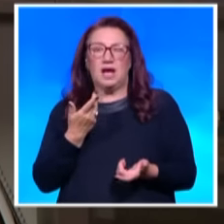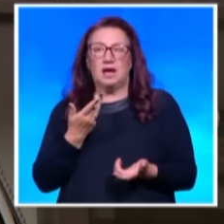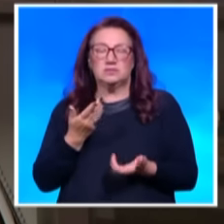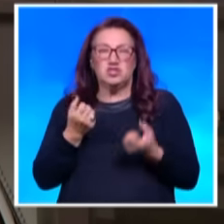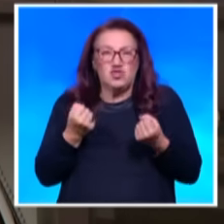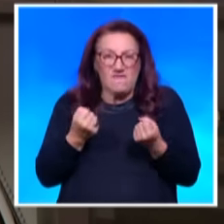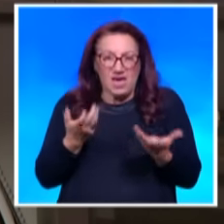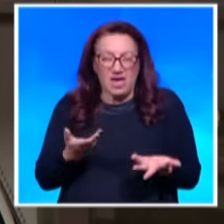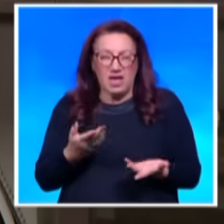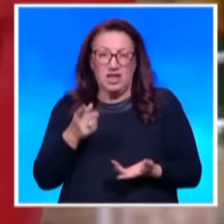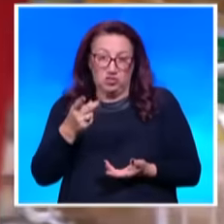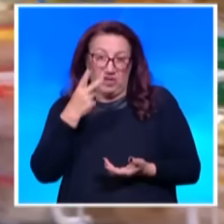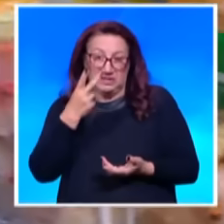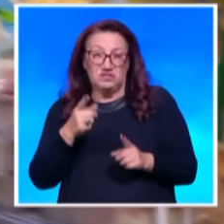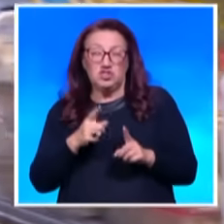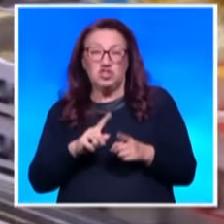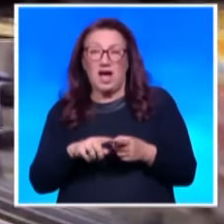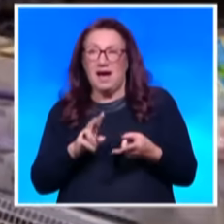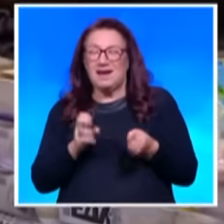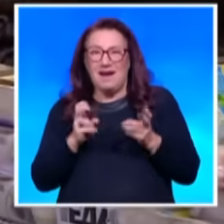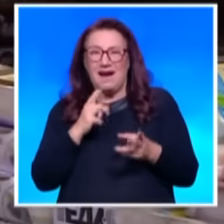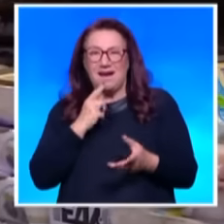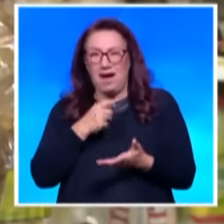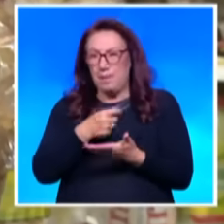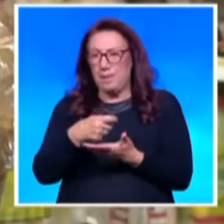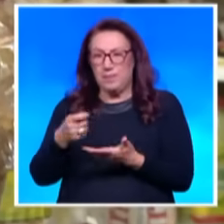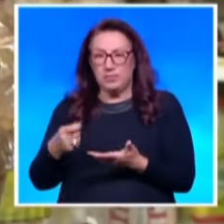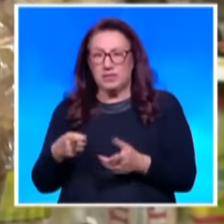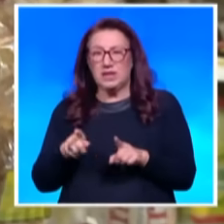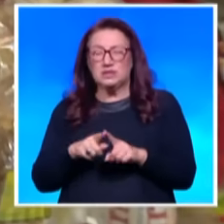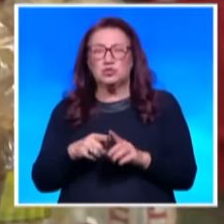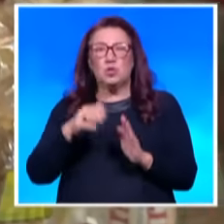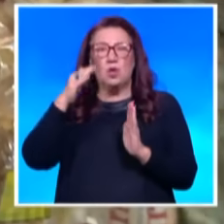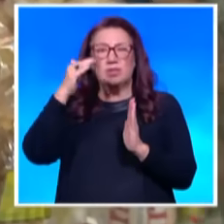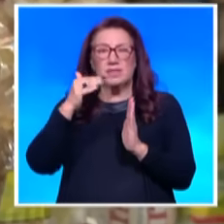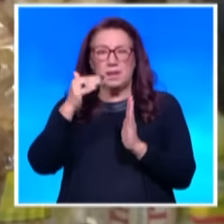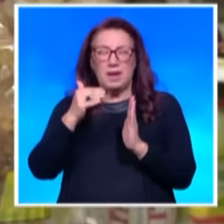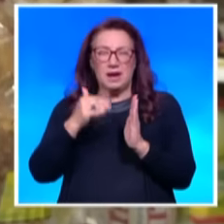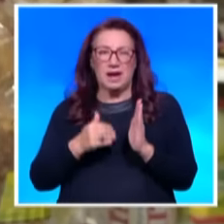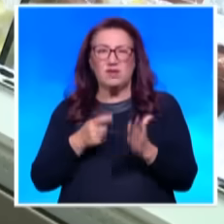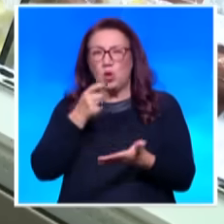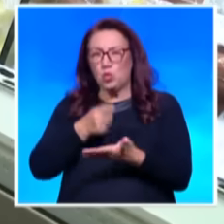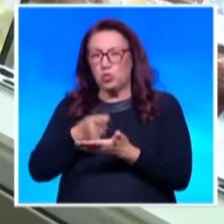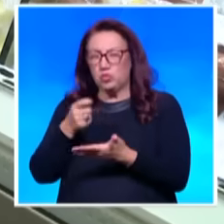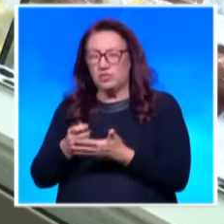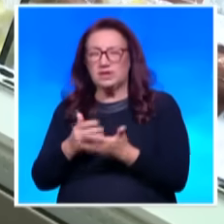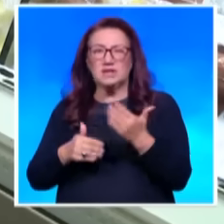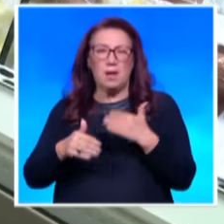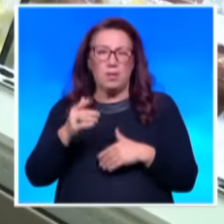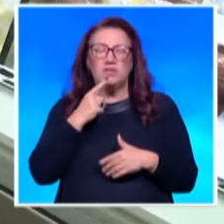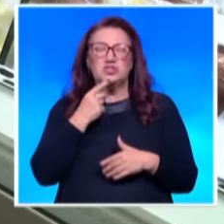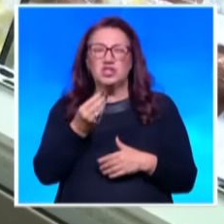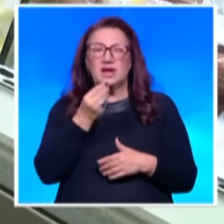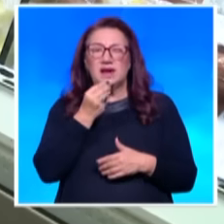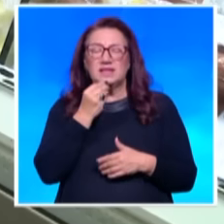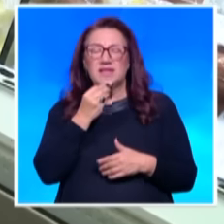от структурата на разходите. Статистиката отчита и намаляване на потреблението на повечето основни хранителни продукти средно на